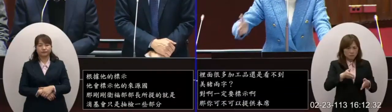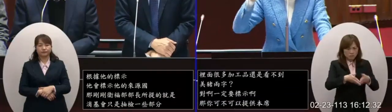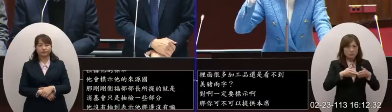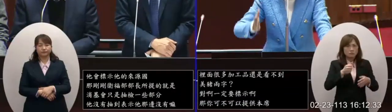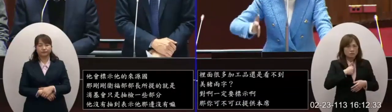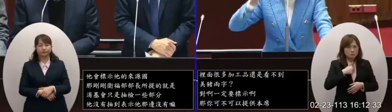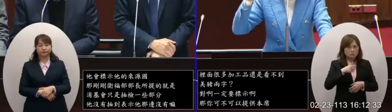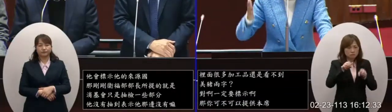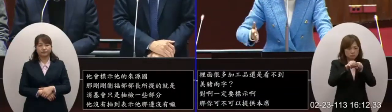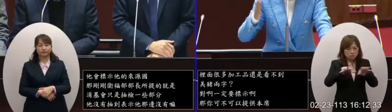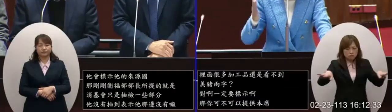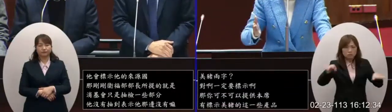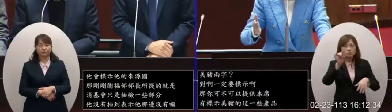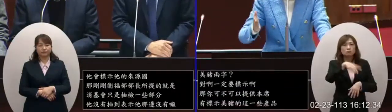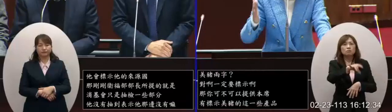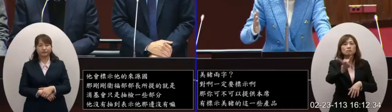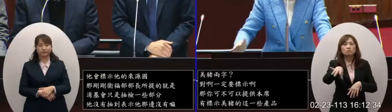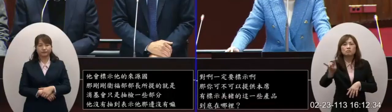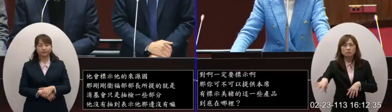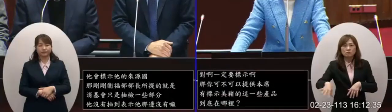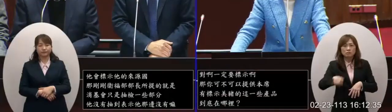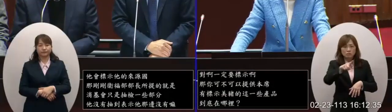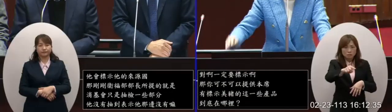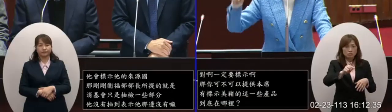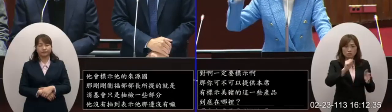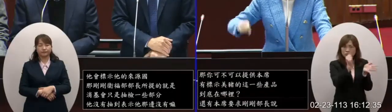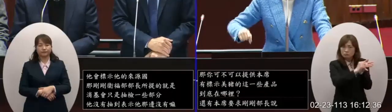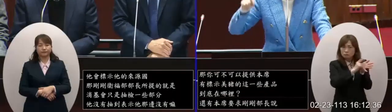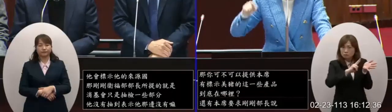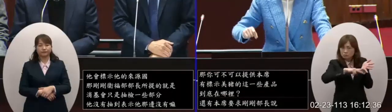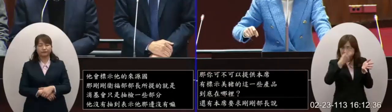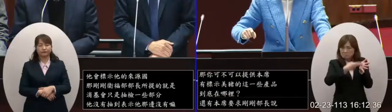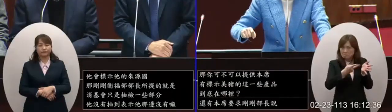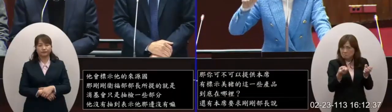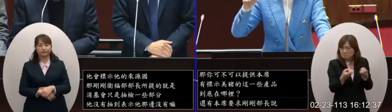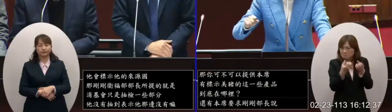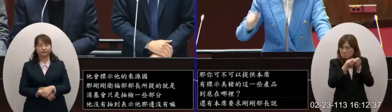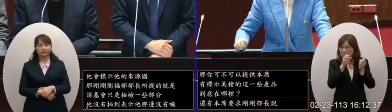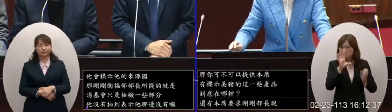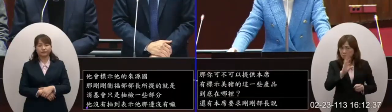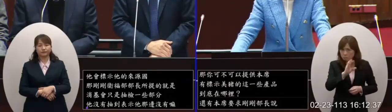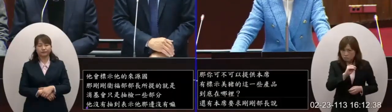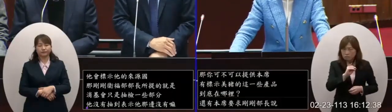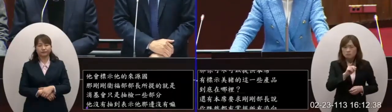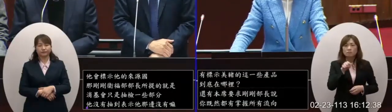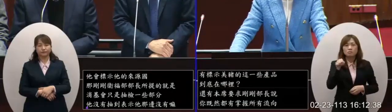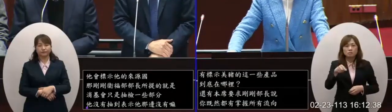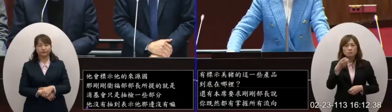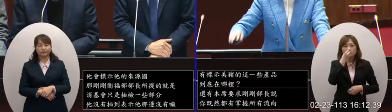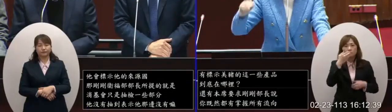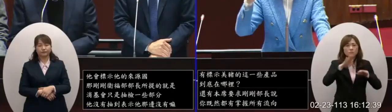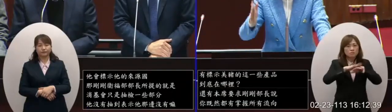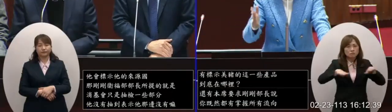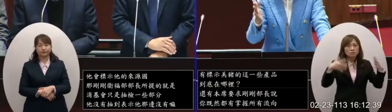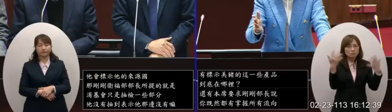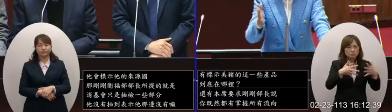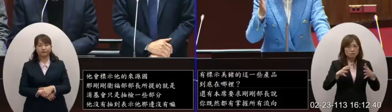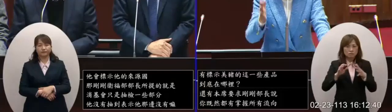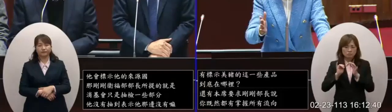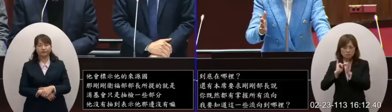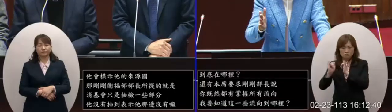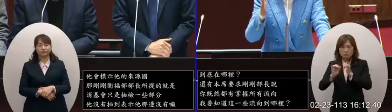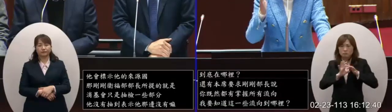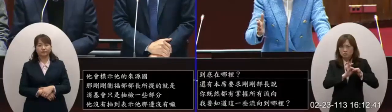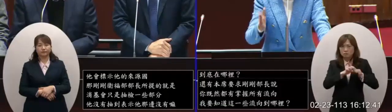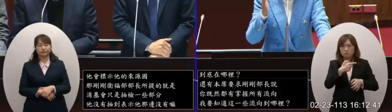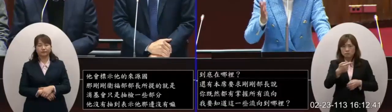里，然后是不是还有继续改标、标示不实的问题？这个是食安国人非常关注的。那去年10月